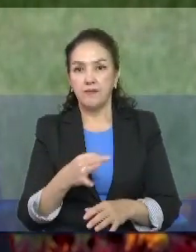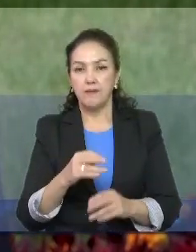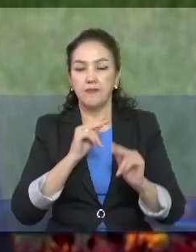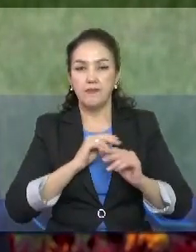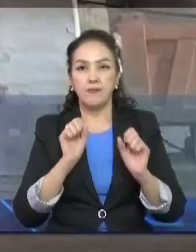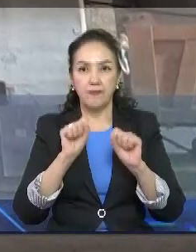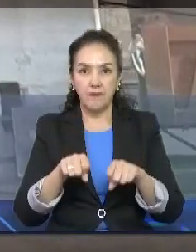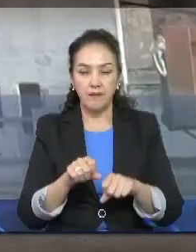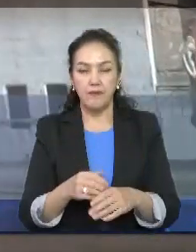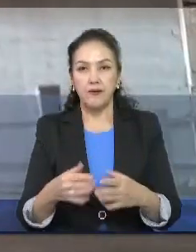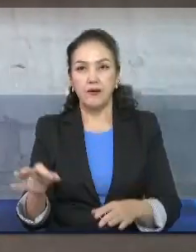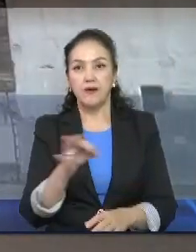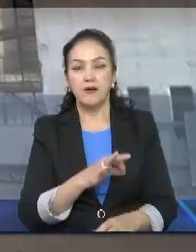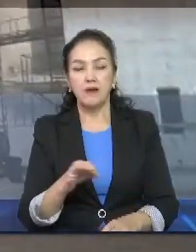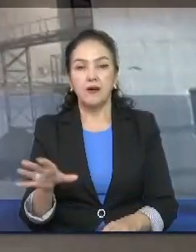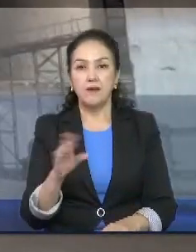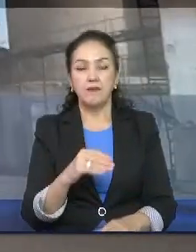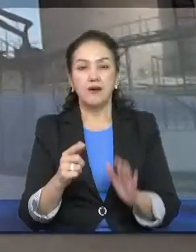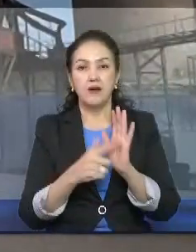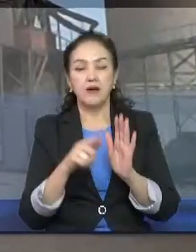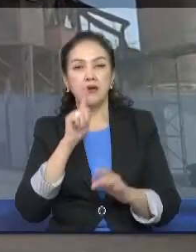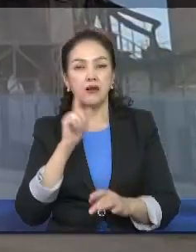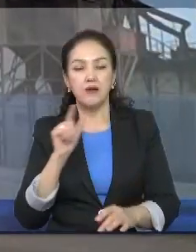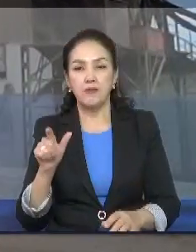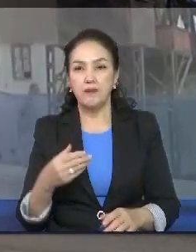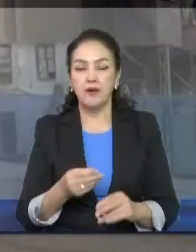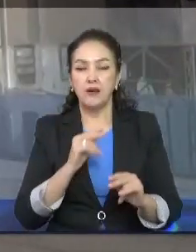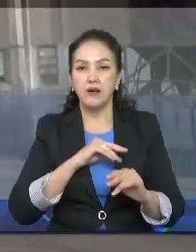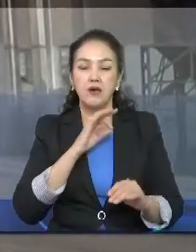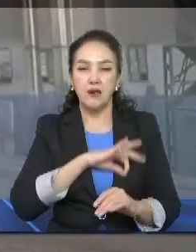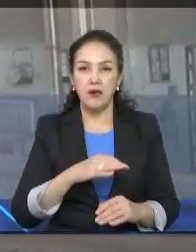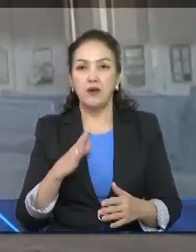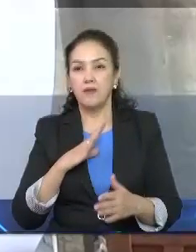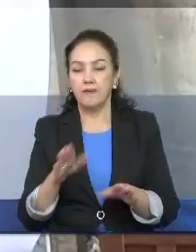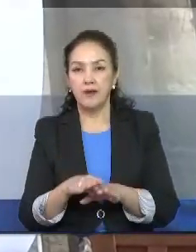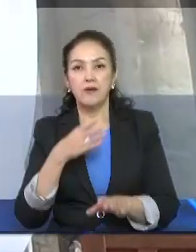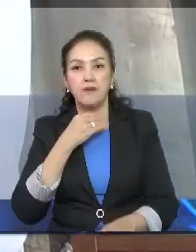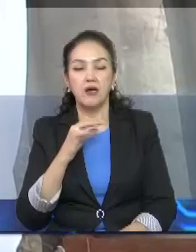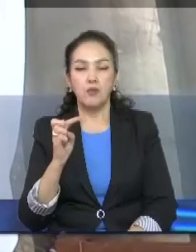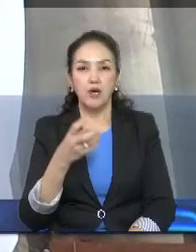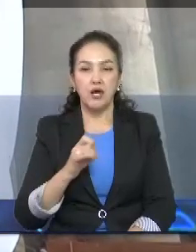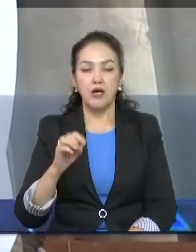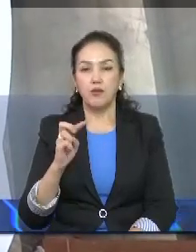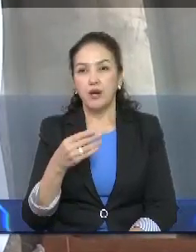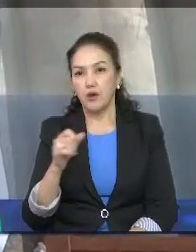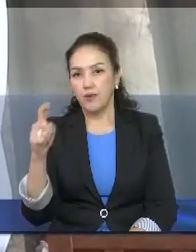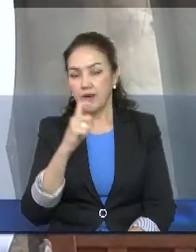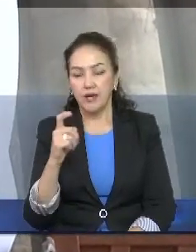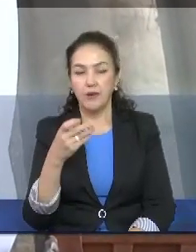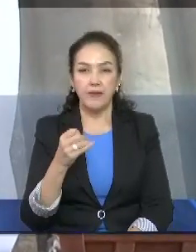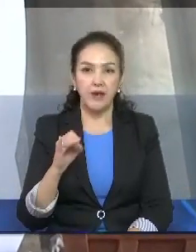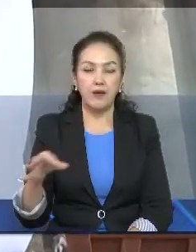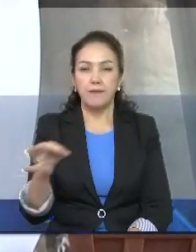жұмысқа орналаса алады. Облыс бойынша барлығы 7 жас маман осы мүмкіндікті қалт жібермеді. Олар Мартөк, Мұғалжар, Темір, Храмтау,